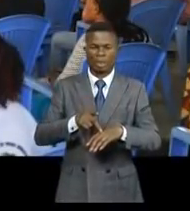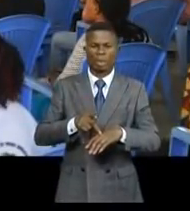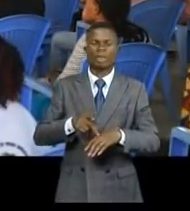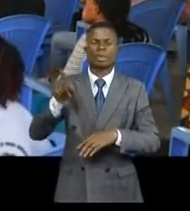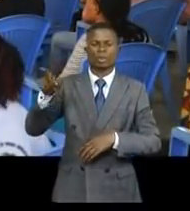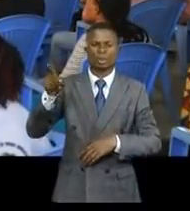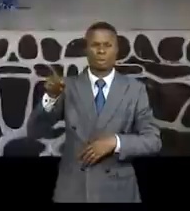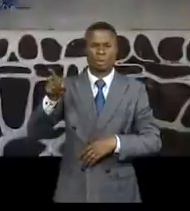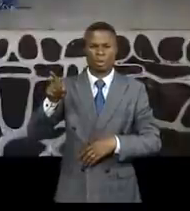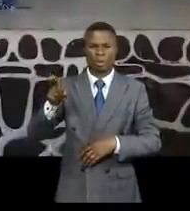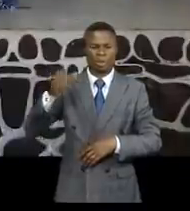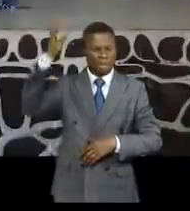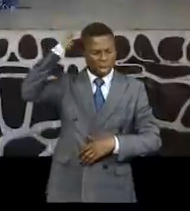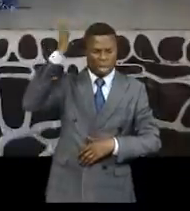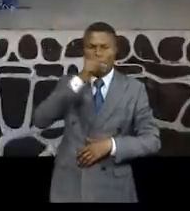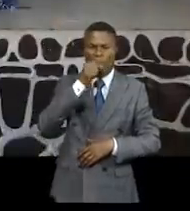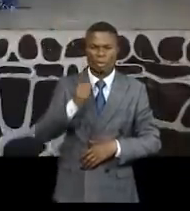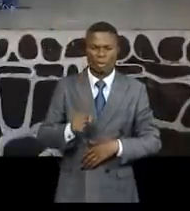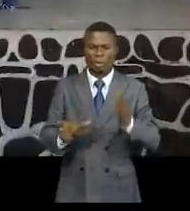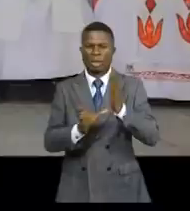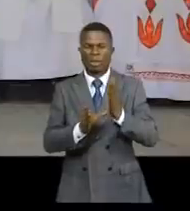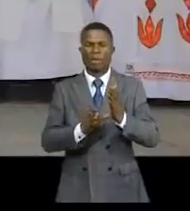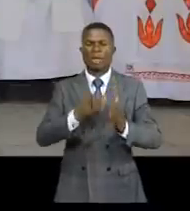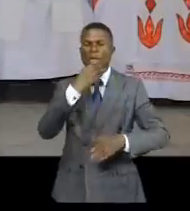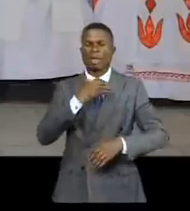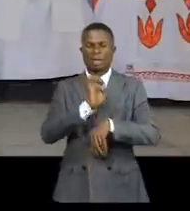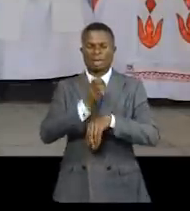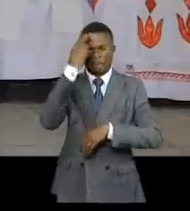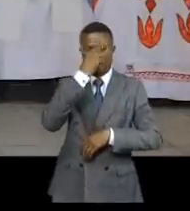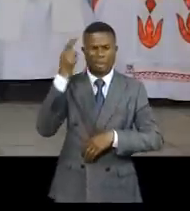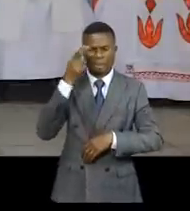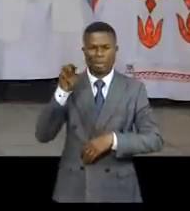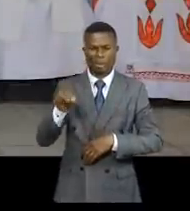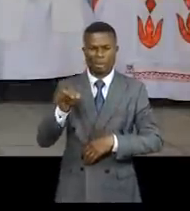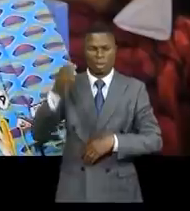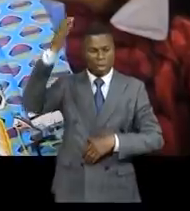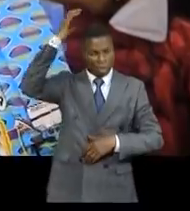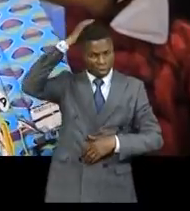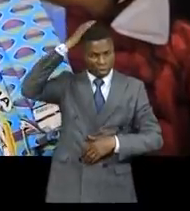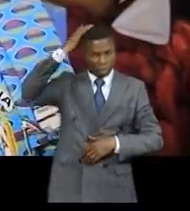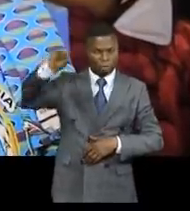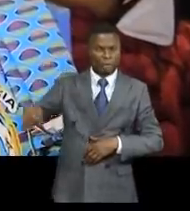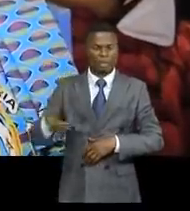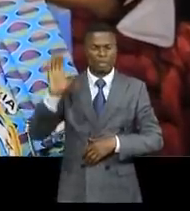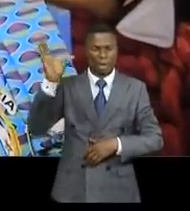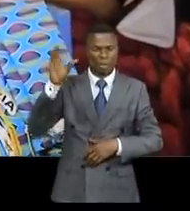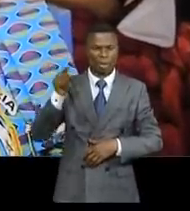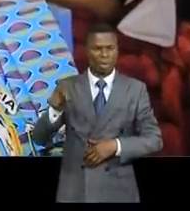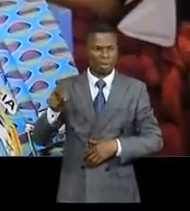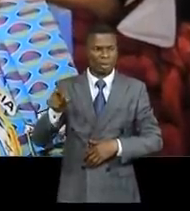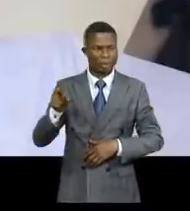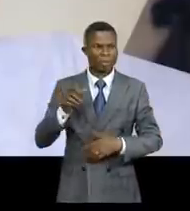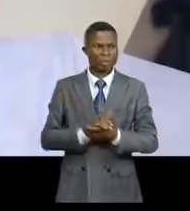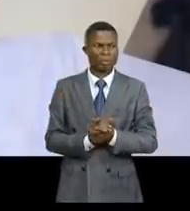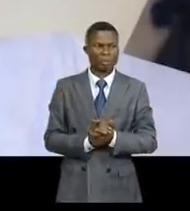Libreville par l'archevêque d'Afrique, vicaire apostolique de l'église catholique Maria Vite, Monseigneur Jean-Pierre Kondengouma.